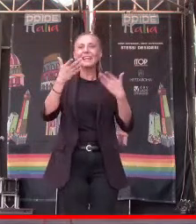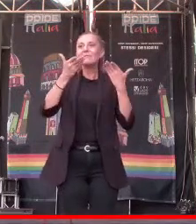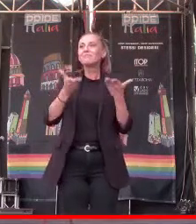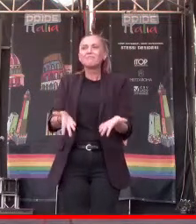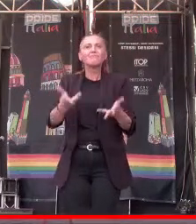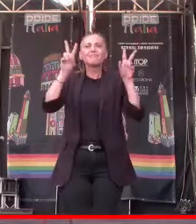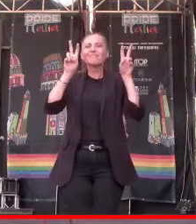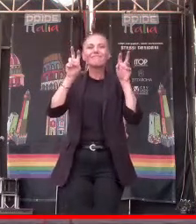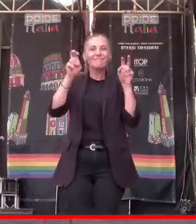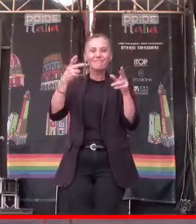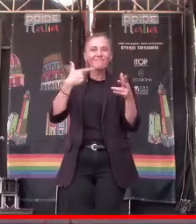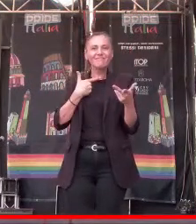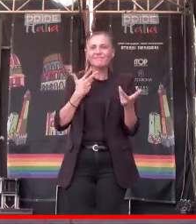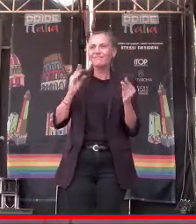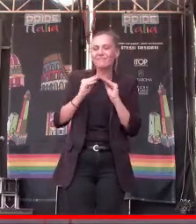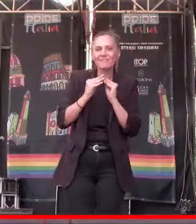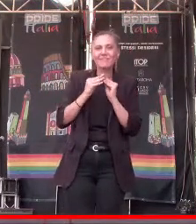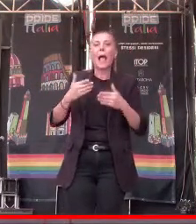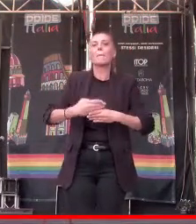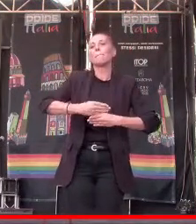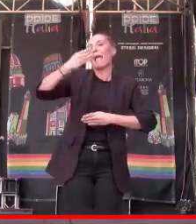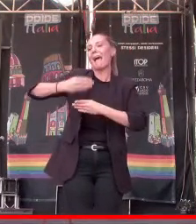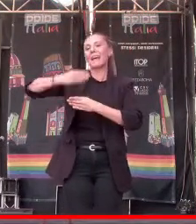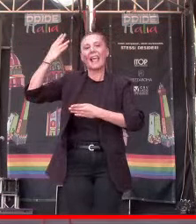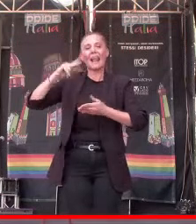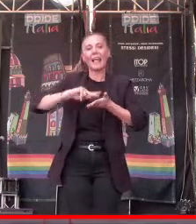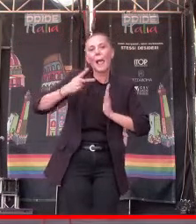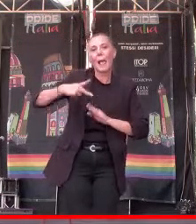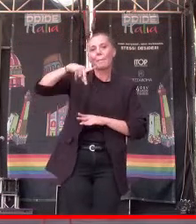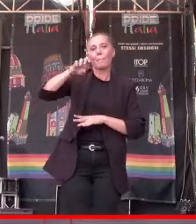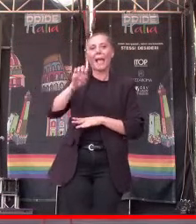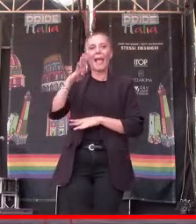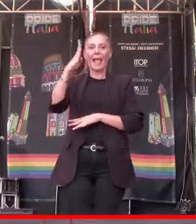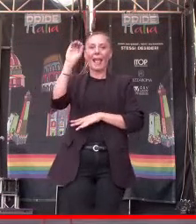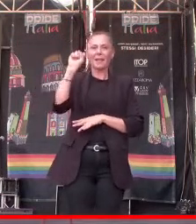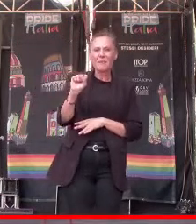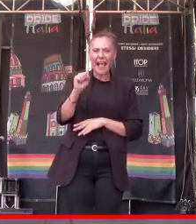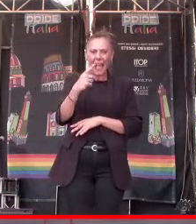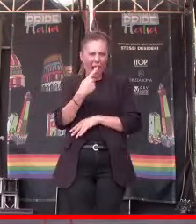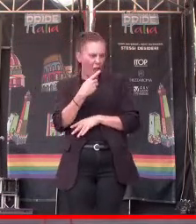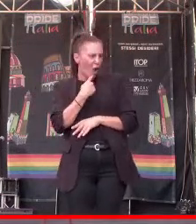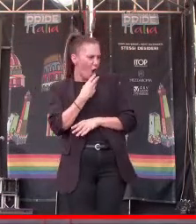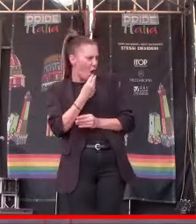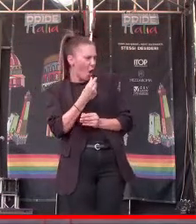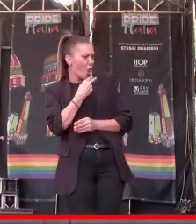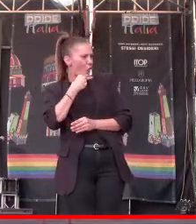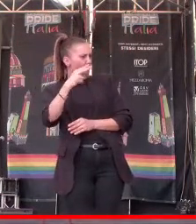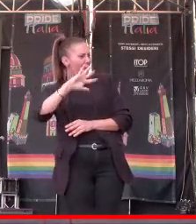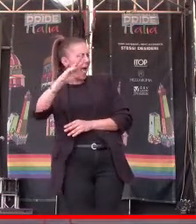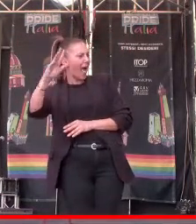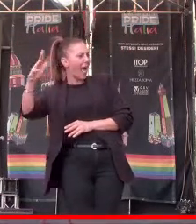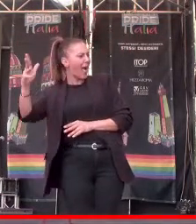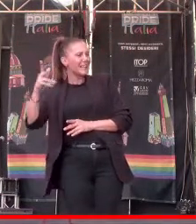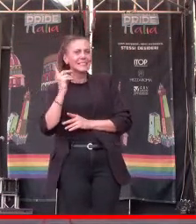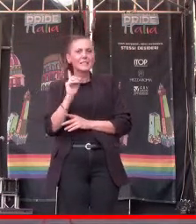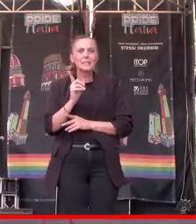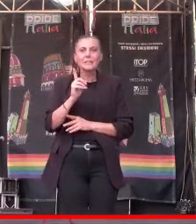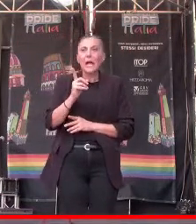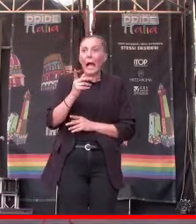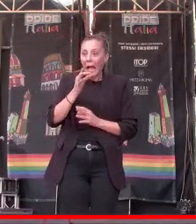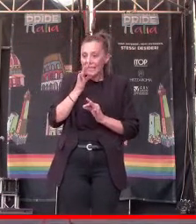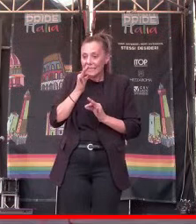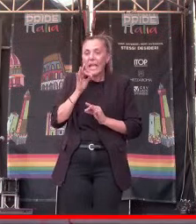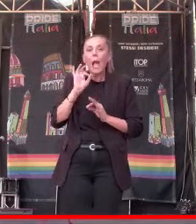parlarvi di barriere architettoniche, PEBA e come si chiamano quell'altre? Siamo qui per parlare di città